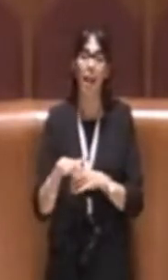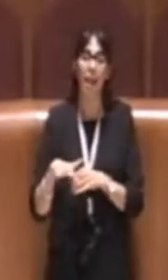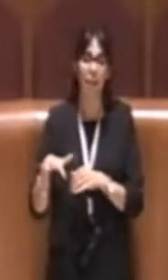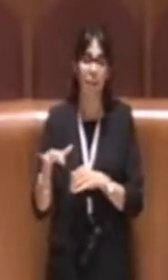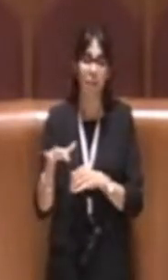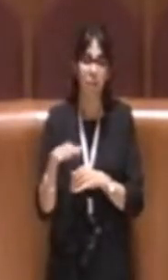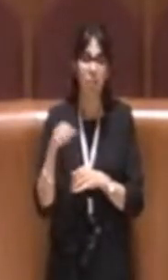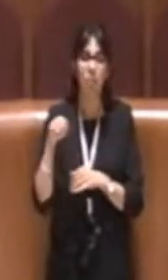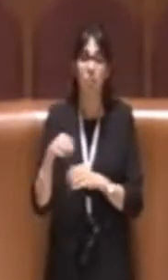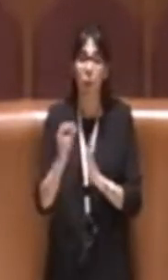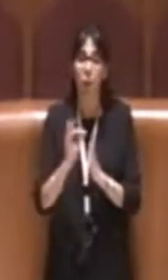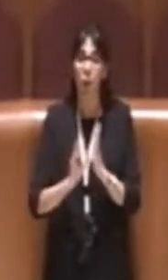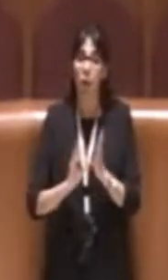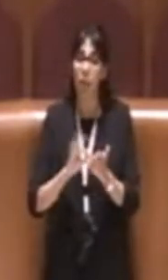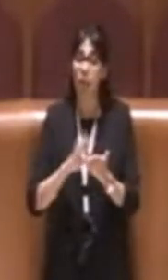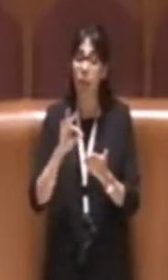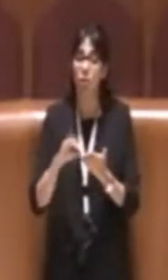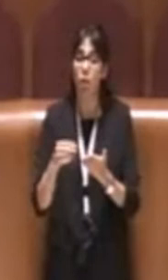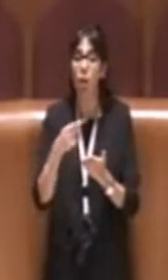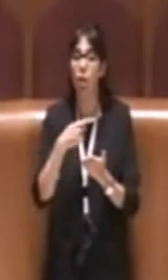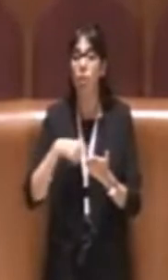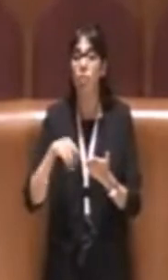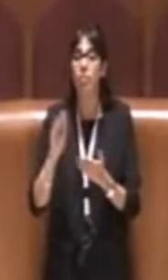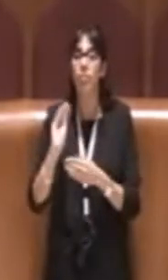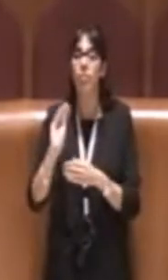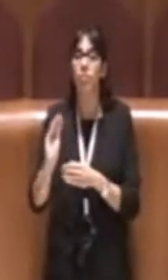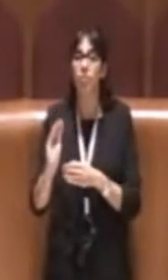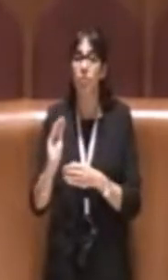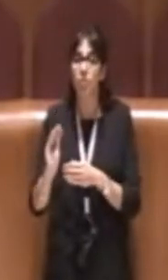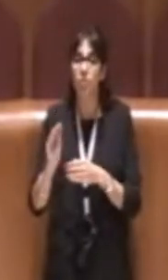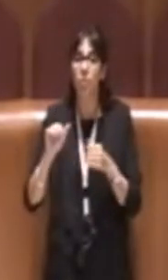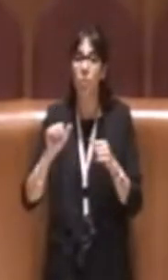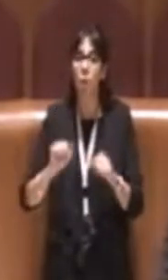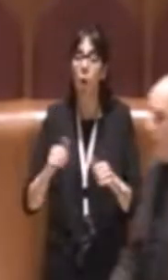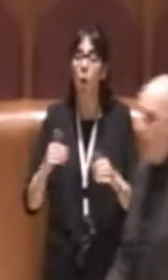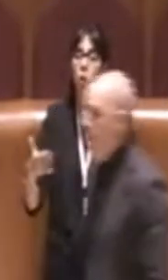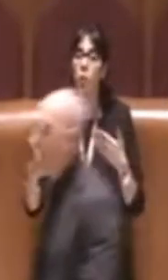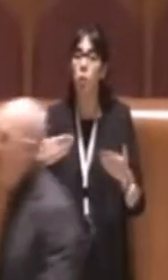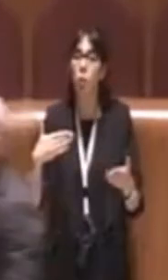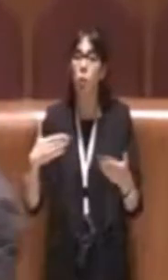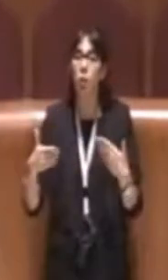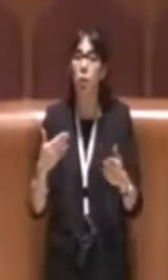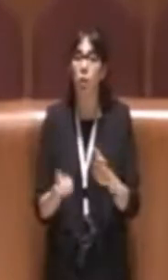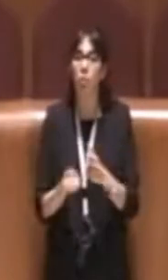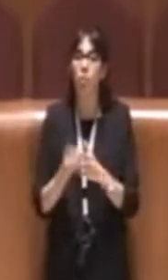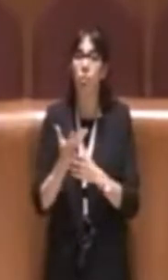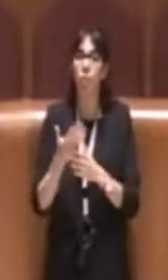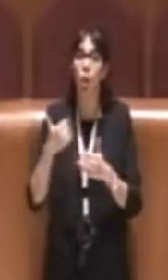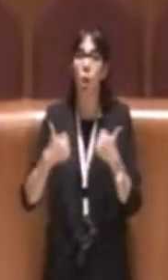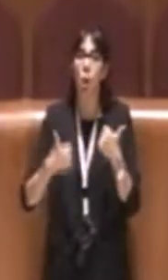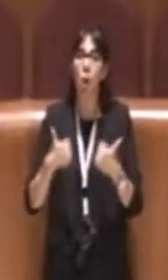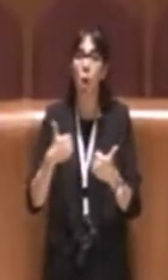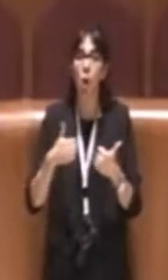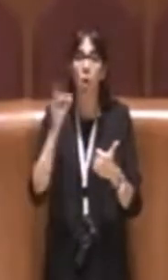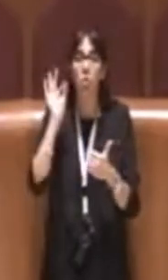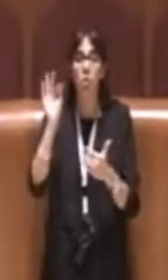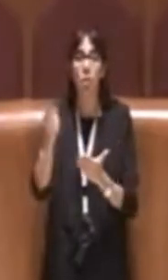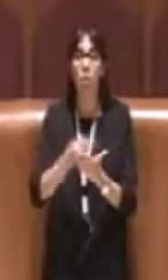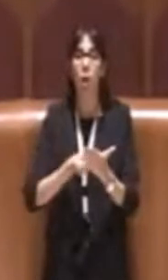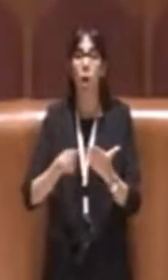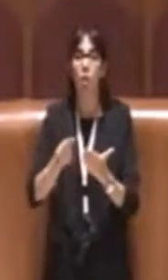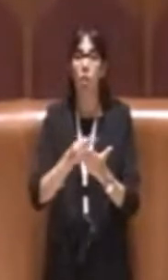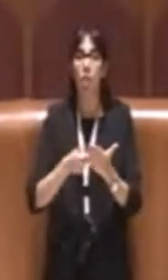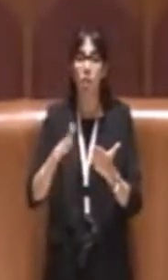questo ordine noi ordine del giorno chiediamo che venga immediatamente attivato il concorso per la progettazione di